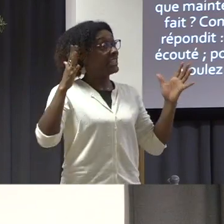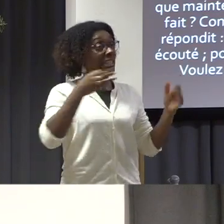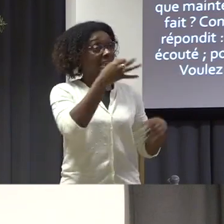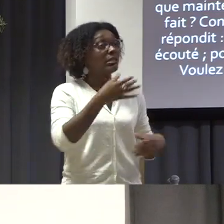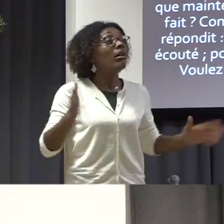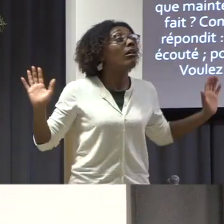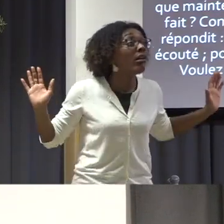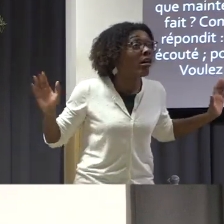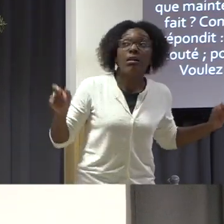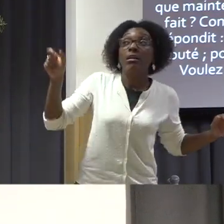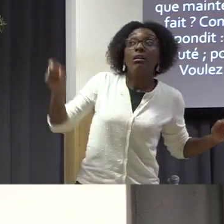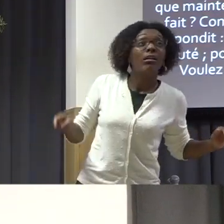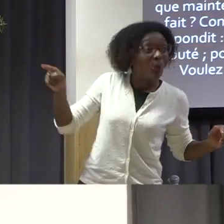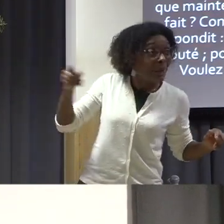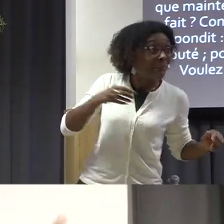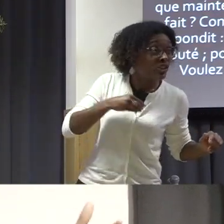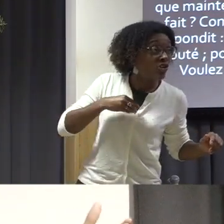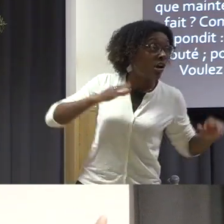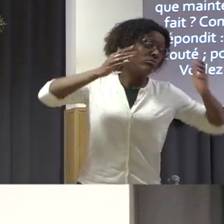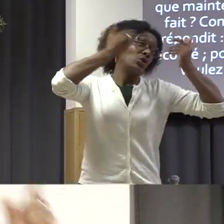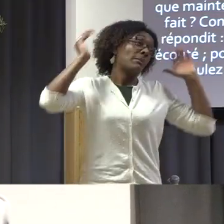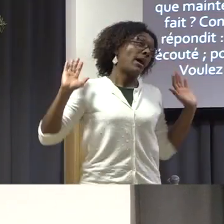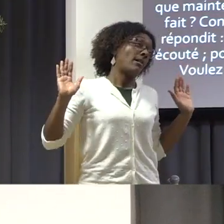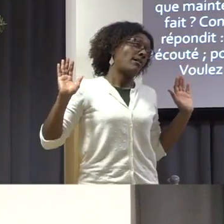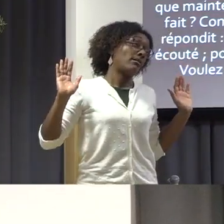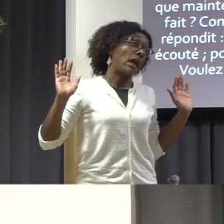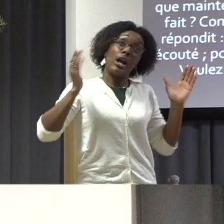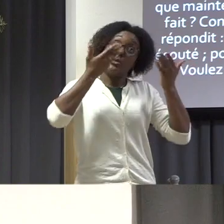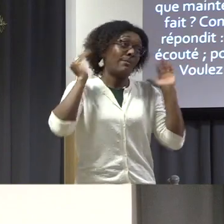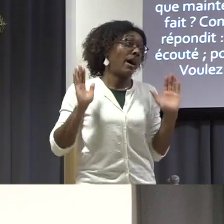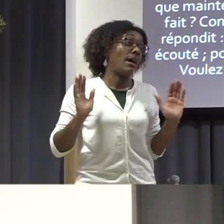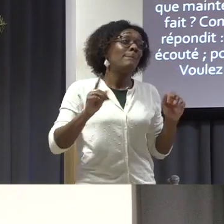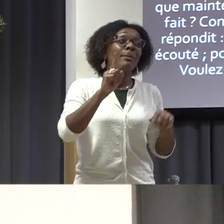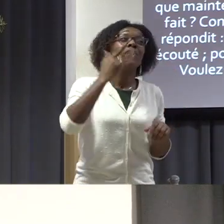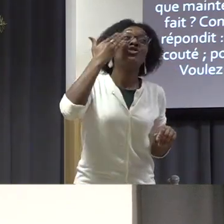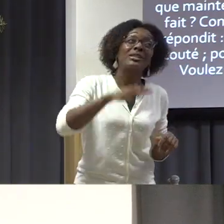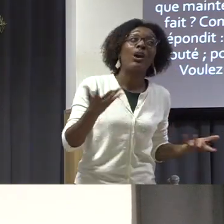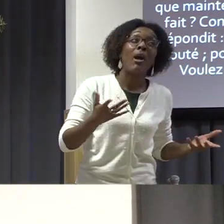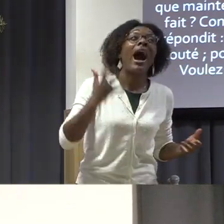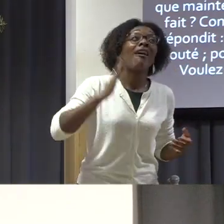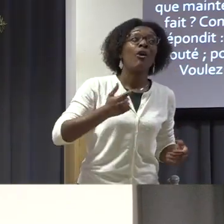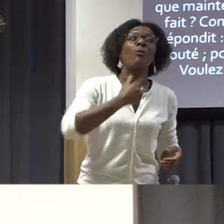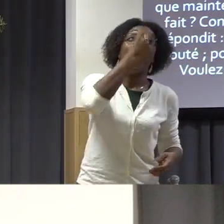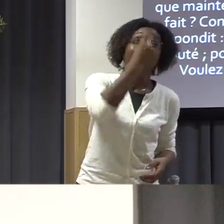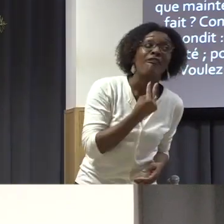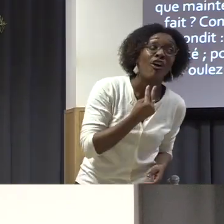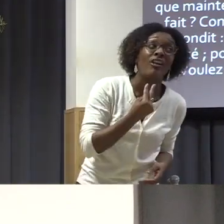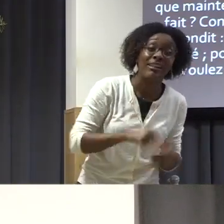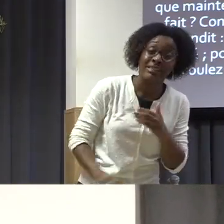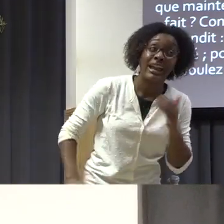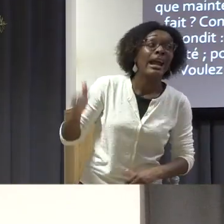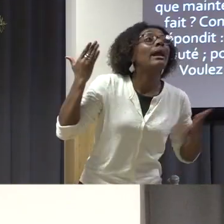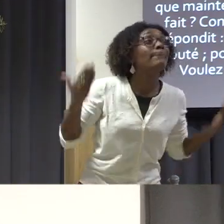sais je sais une chose c'est que j'étais aveugle et